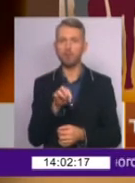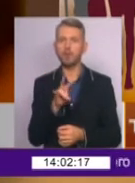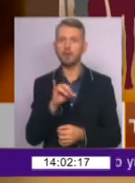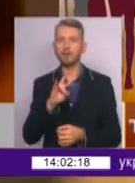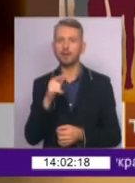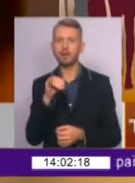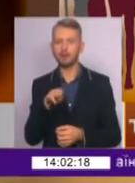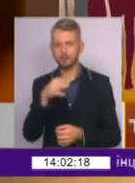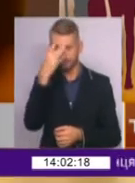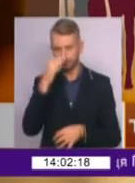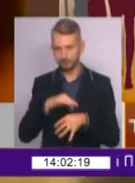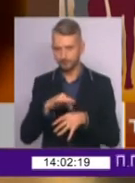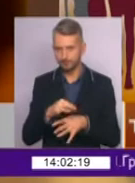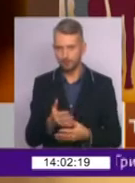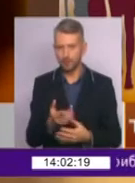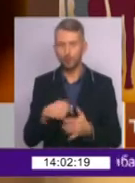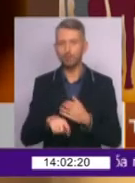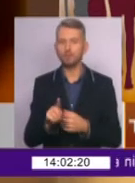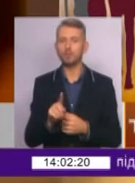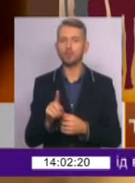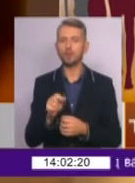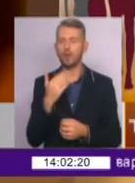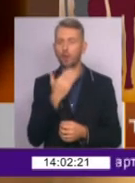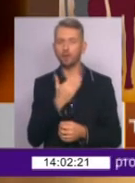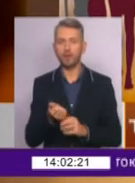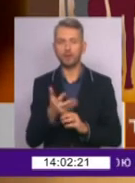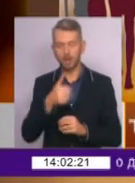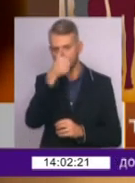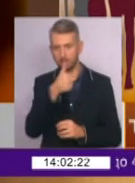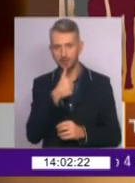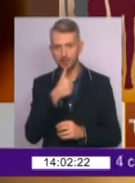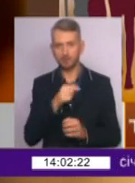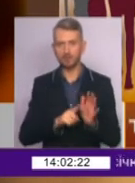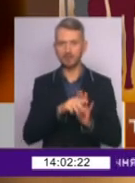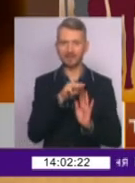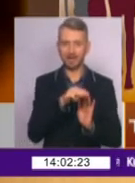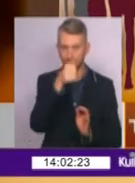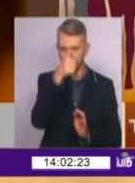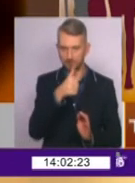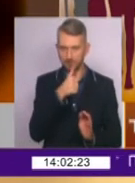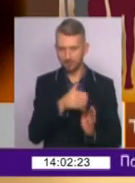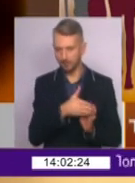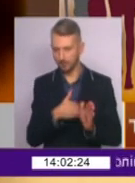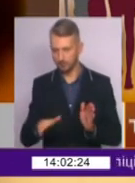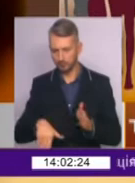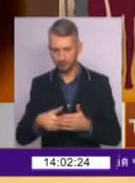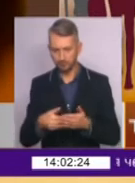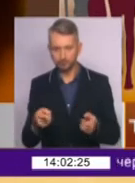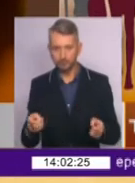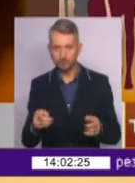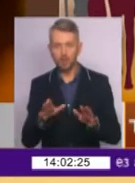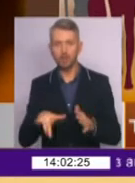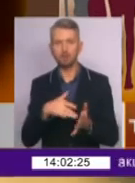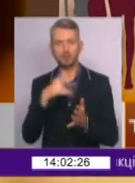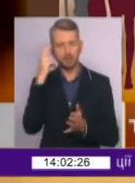менінгіт. Адже за останні декілька місяців, з травня місяця починає, тільки в місті Києві